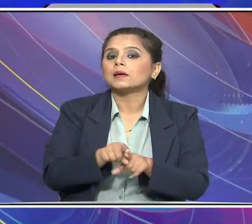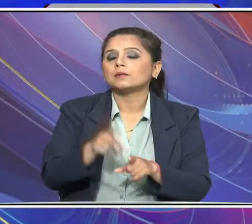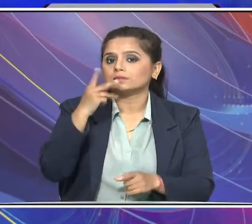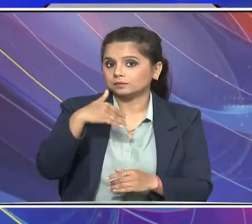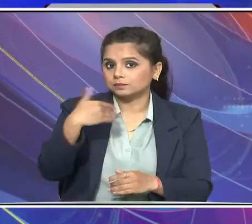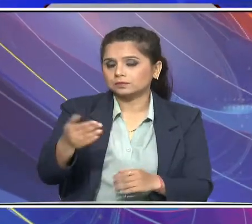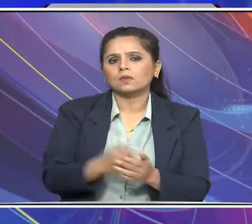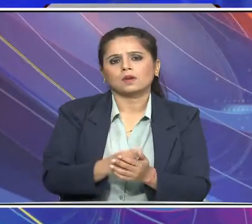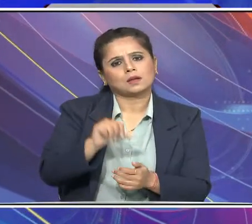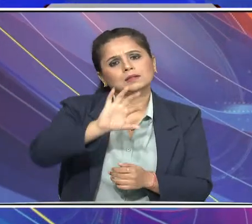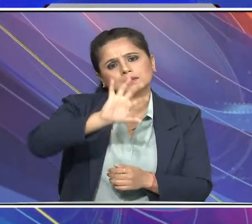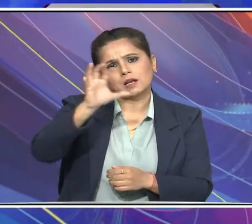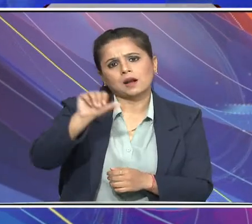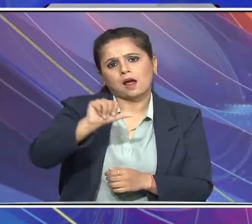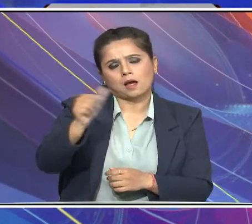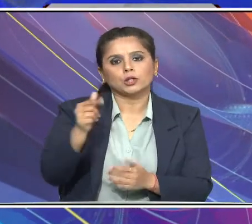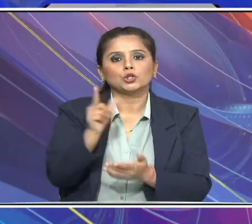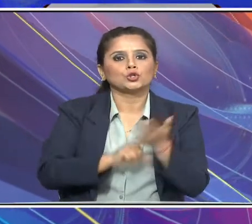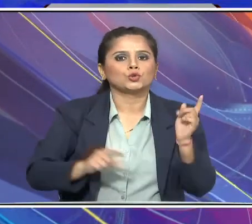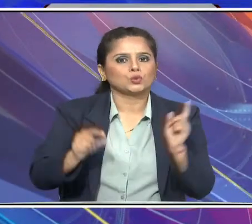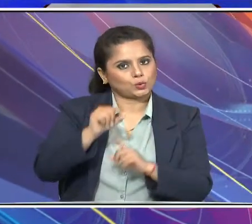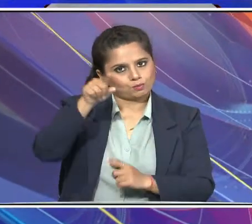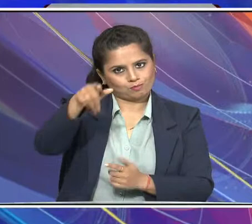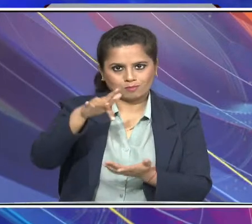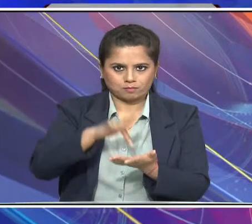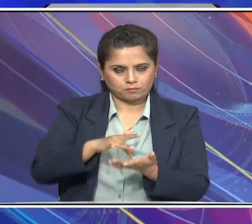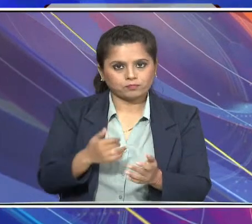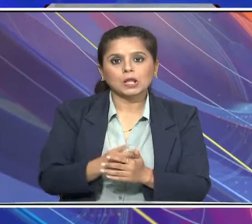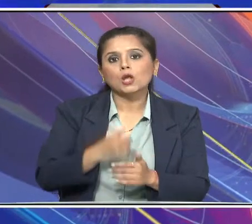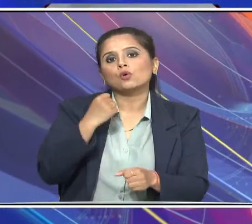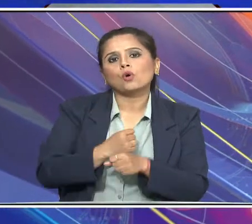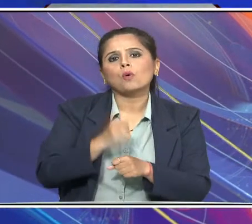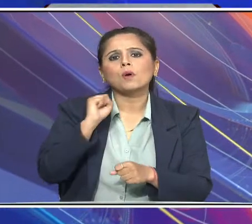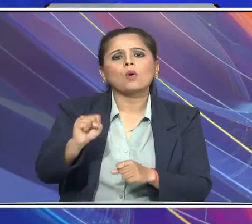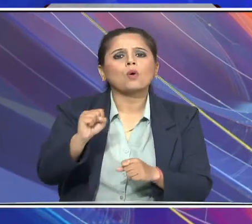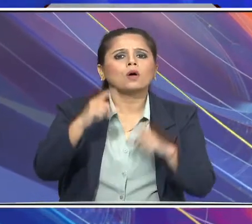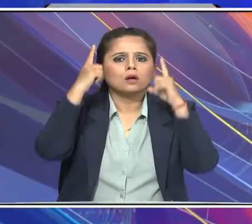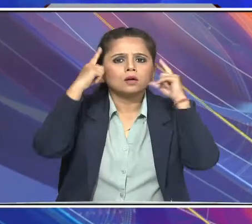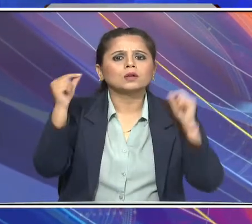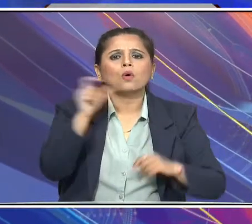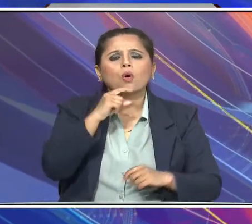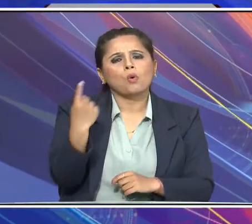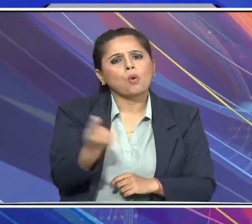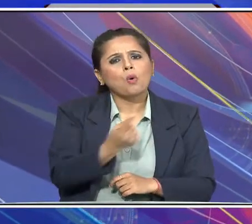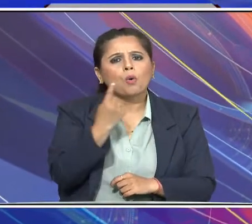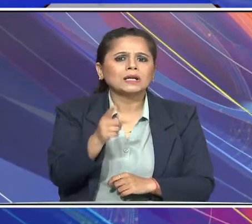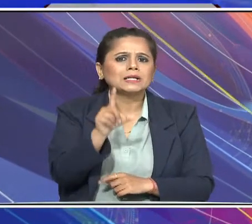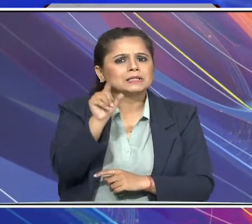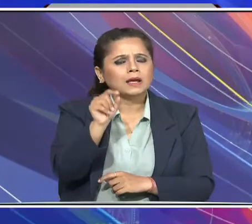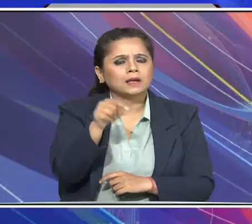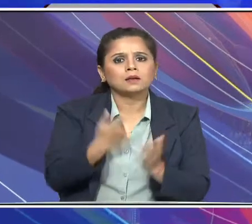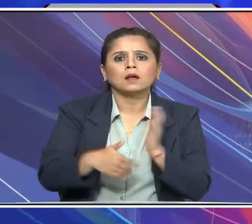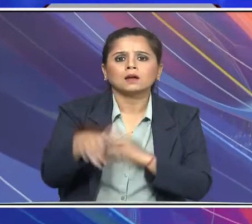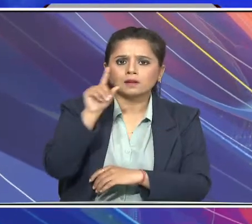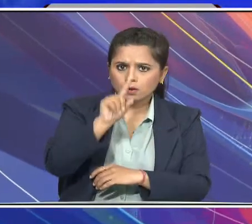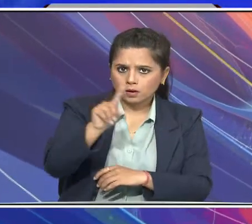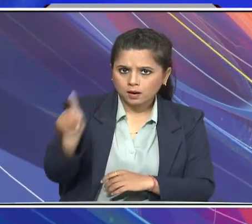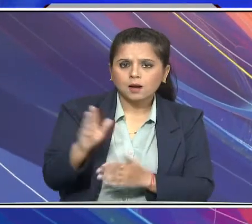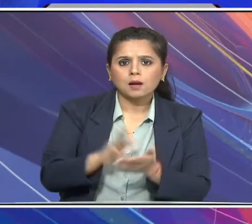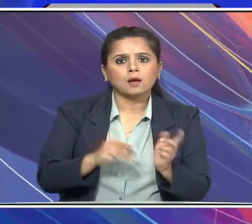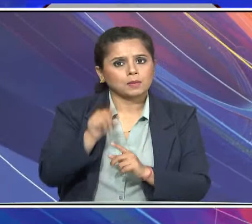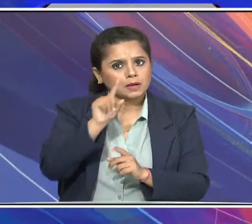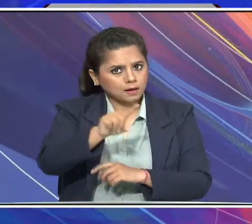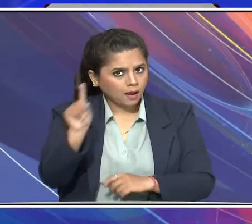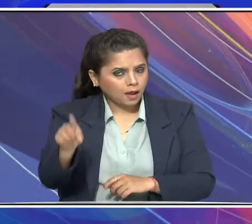सभी स्टेट में मैं आपको बताऊं अप में गवर्नमेंट के नर्सिंग कॉलेज 10 ही थी राजस्थान में 11 मध्य प्रदेश में 11